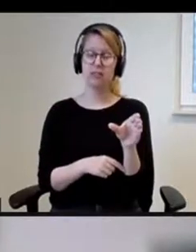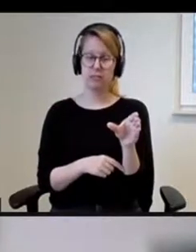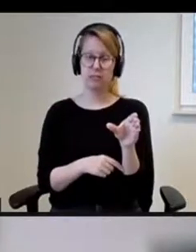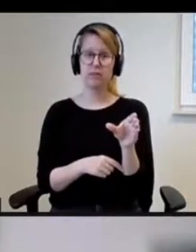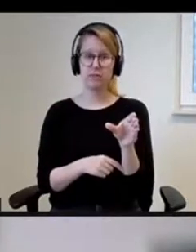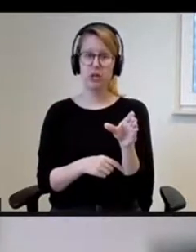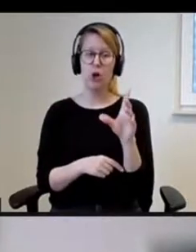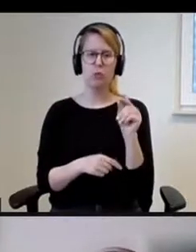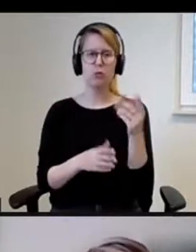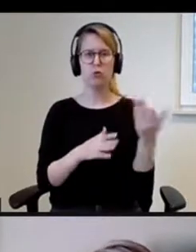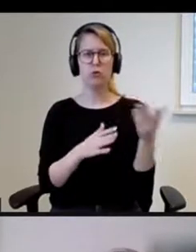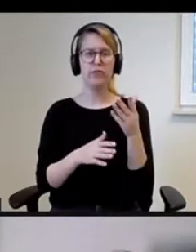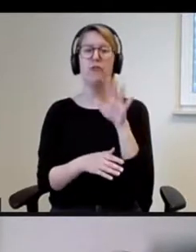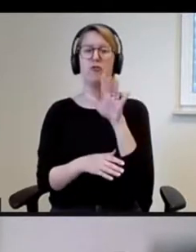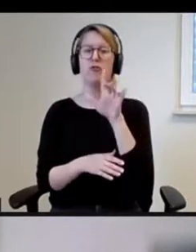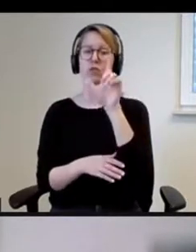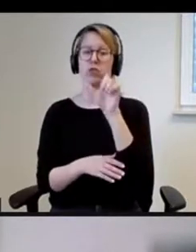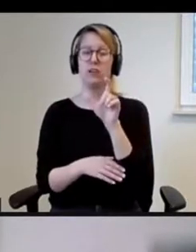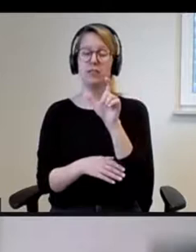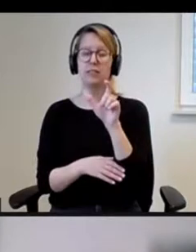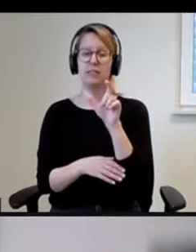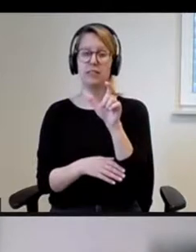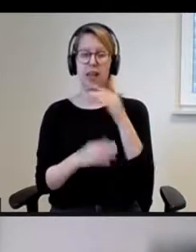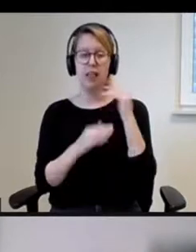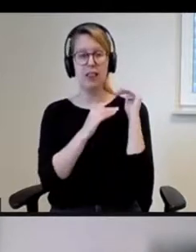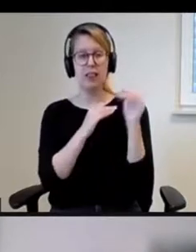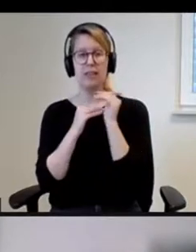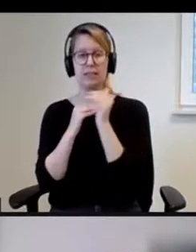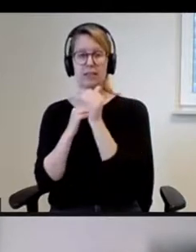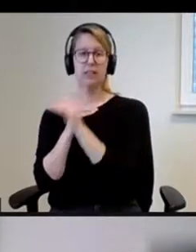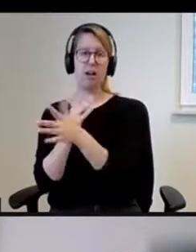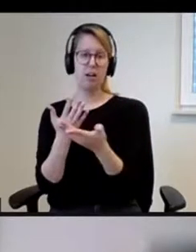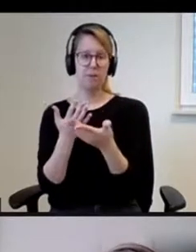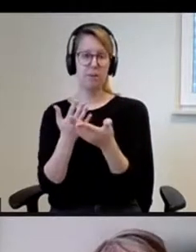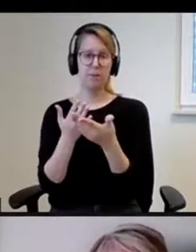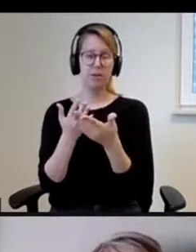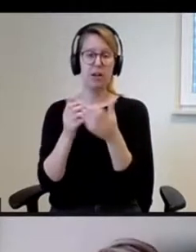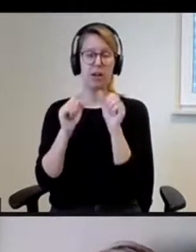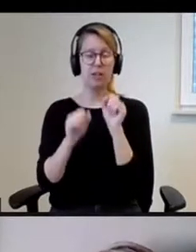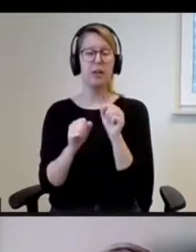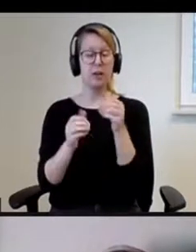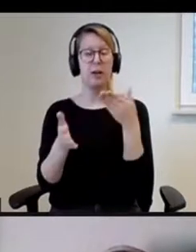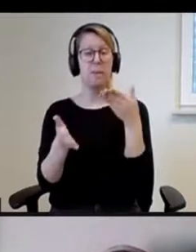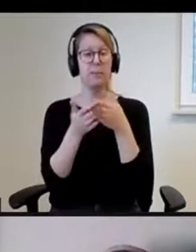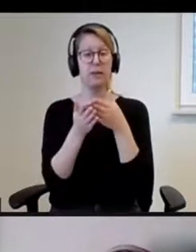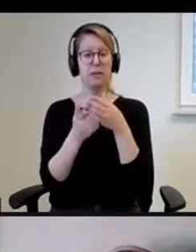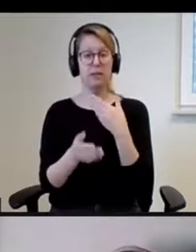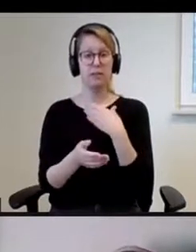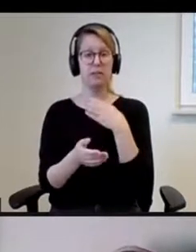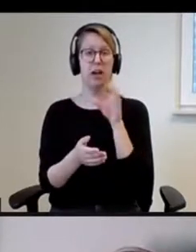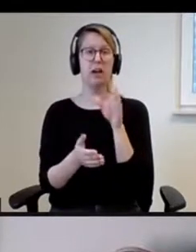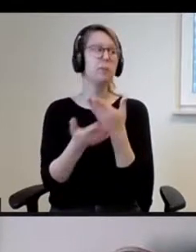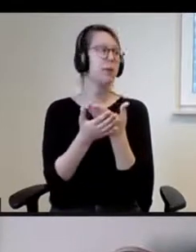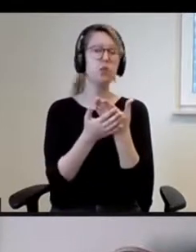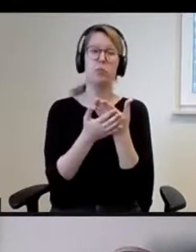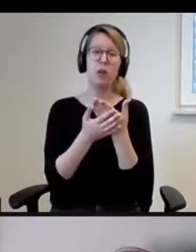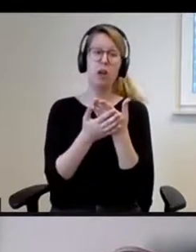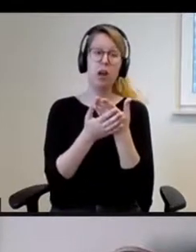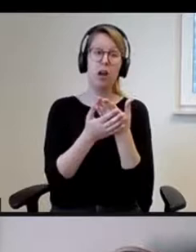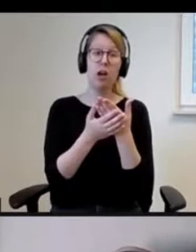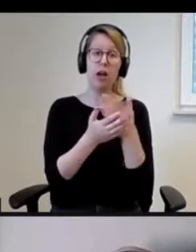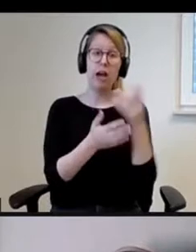carte ne donne pas seulement accès plus facile à des cinémas ou à des activités sportives, mais que cette carte